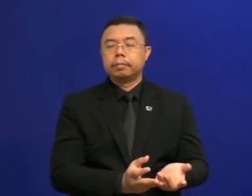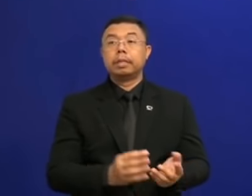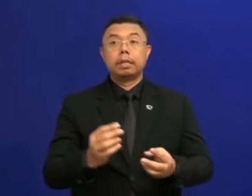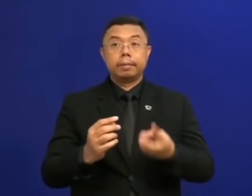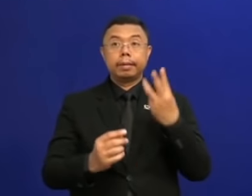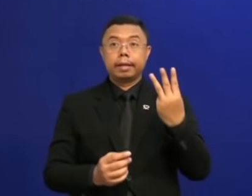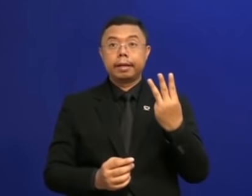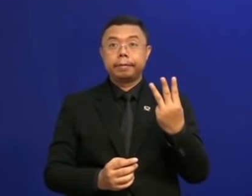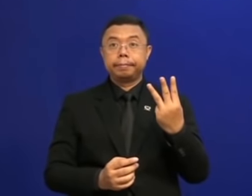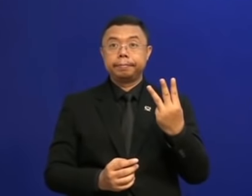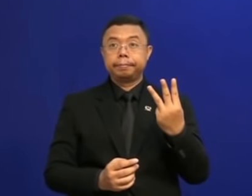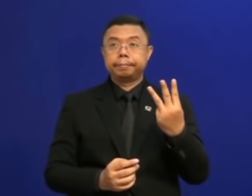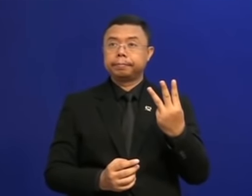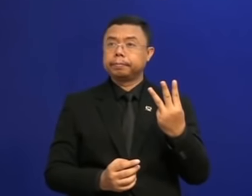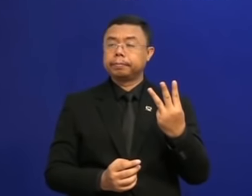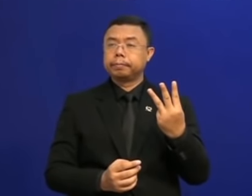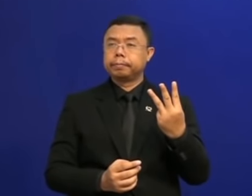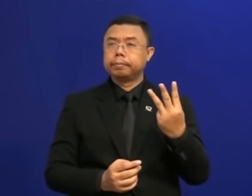ketiga,